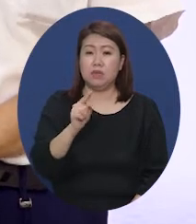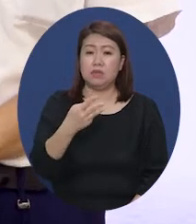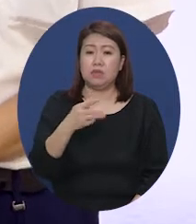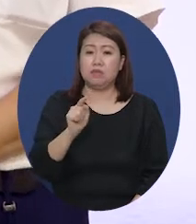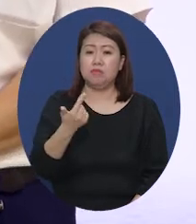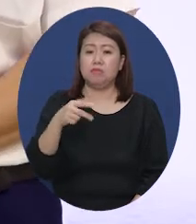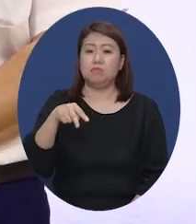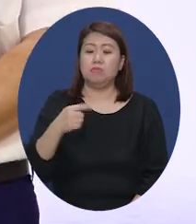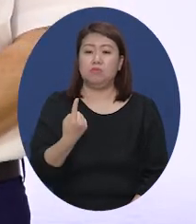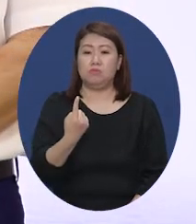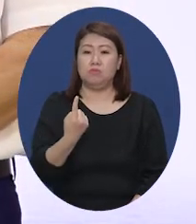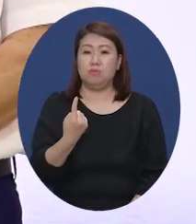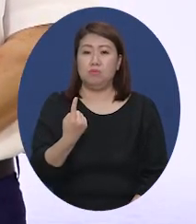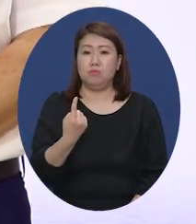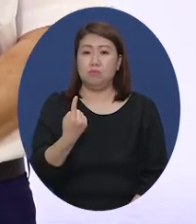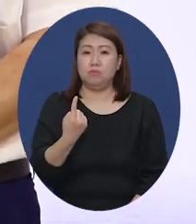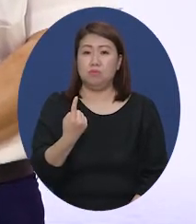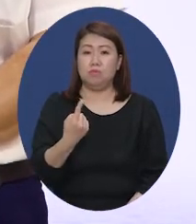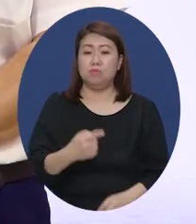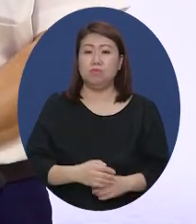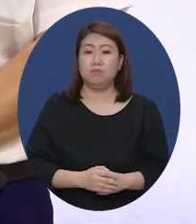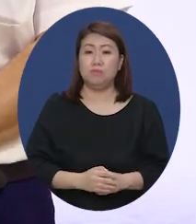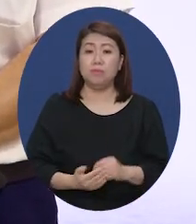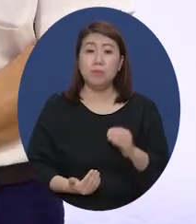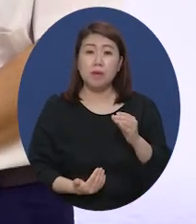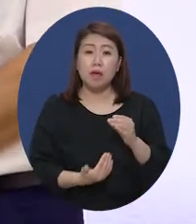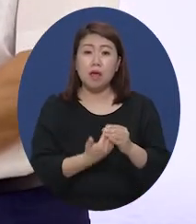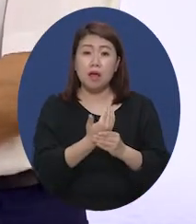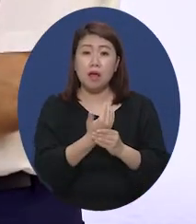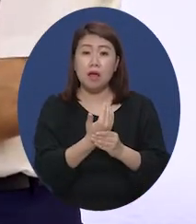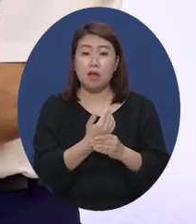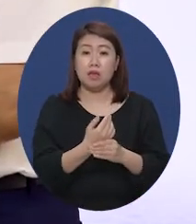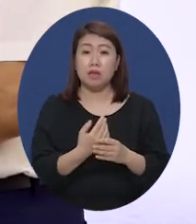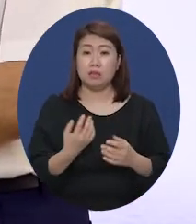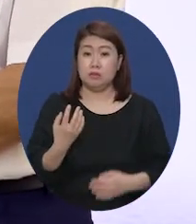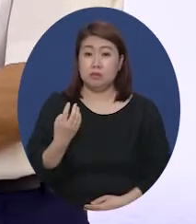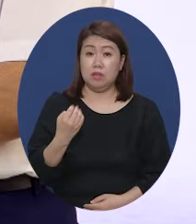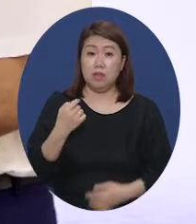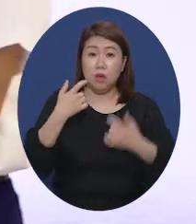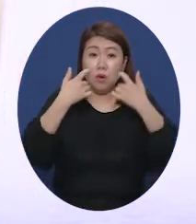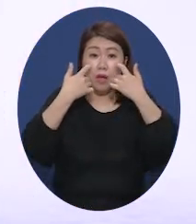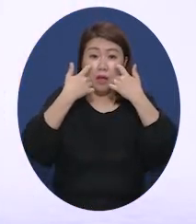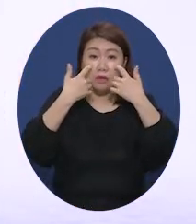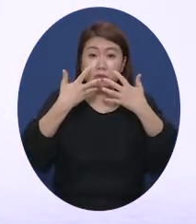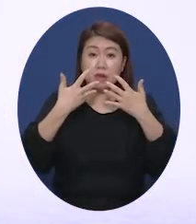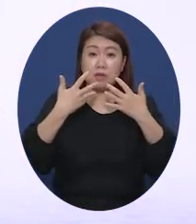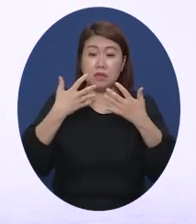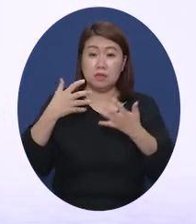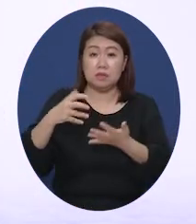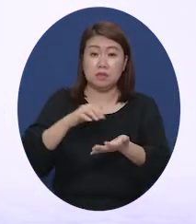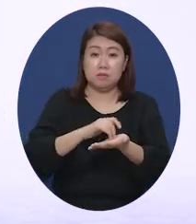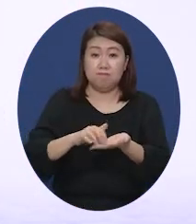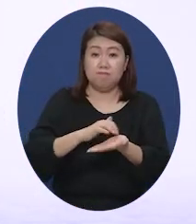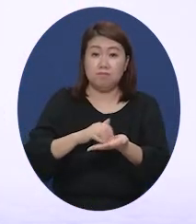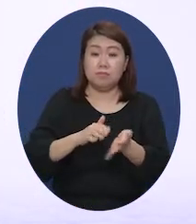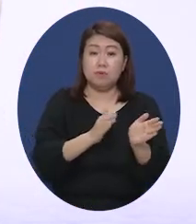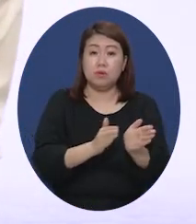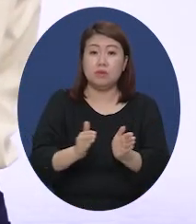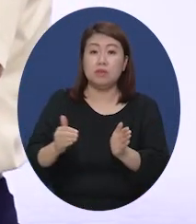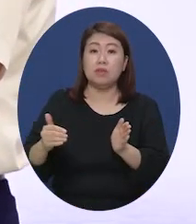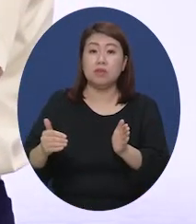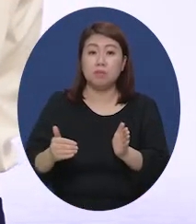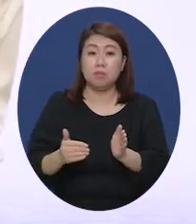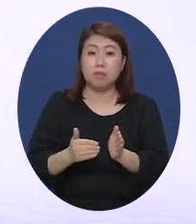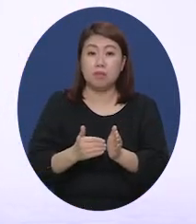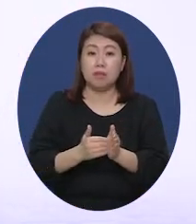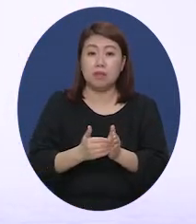합니다. 연간 600만 톤의 이산화탄소가. 근데 이걸 수치로 따져보니까 성파울루시가 약 600만 대